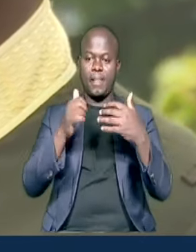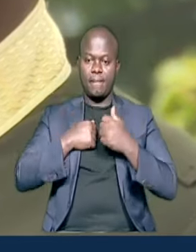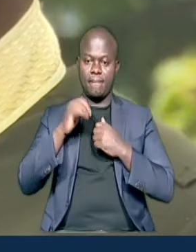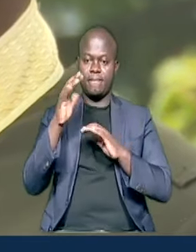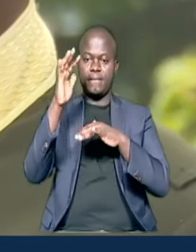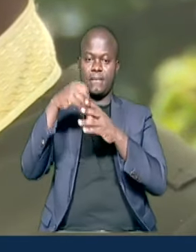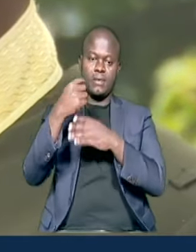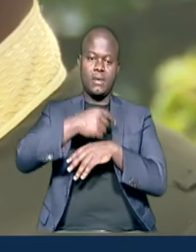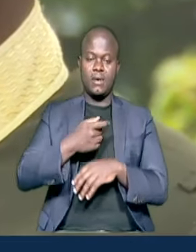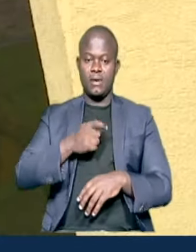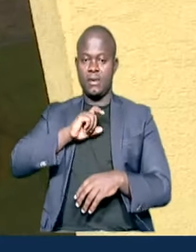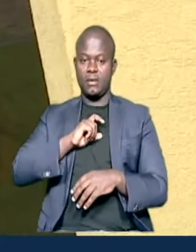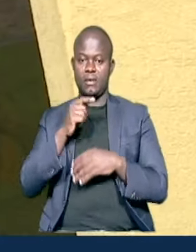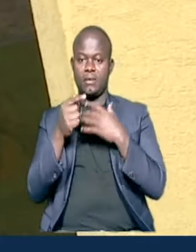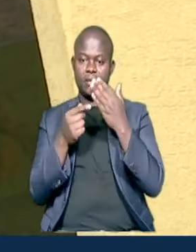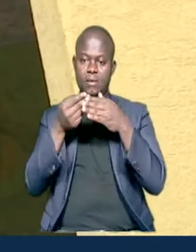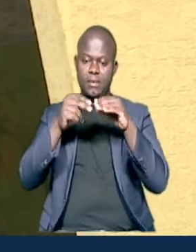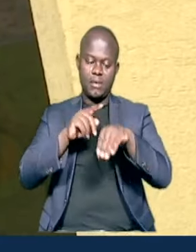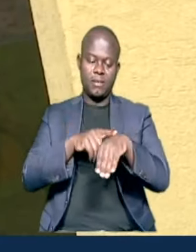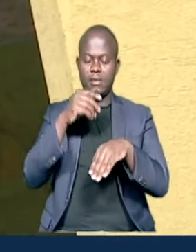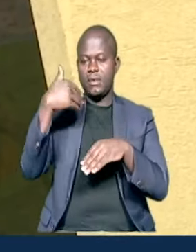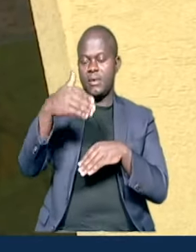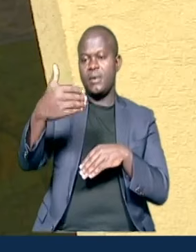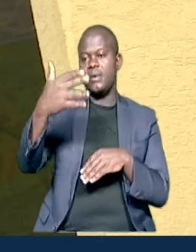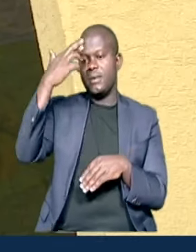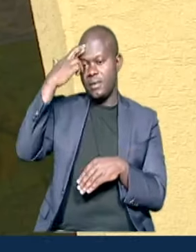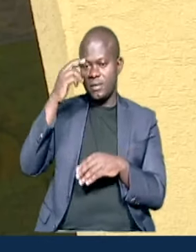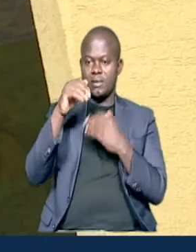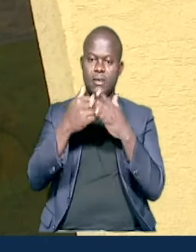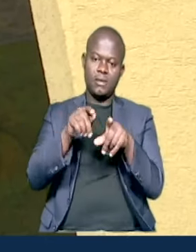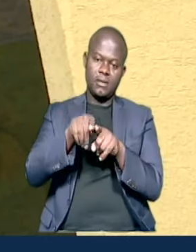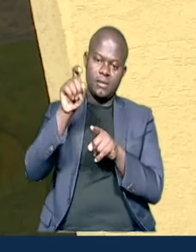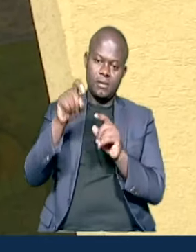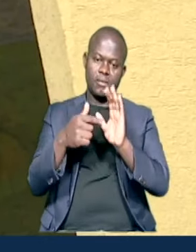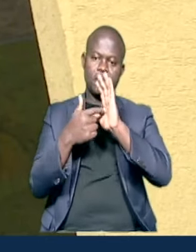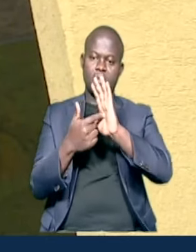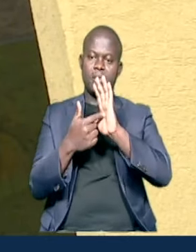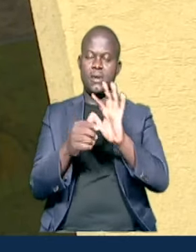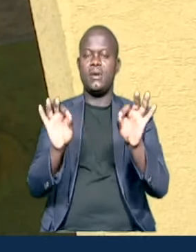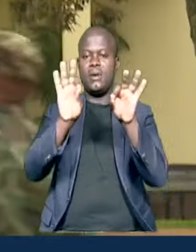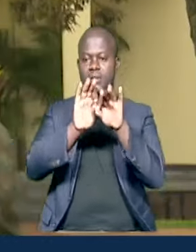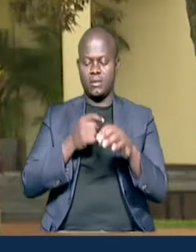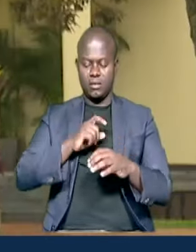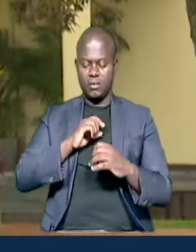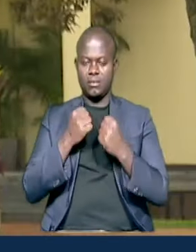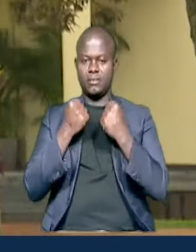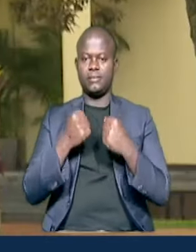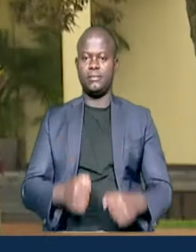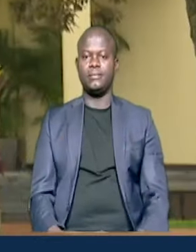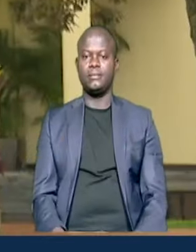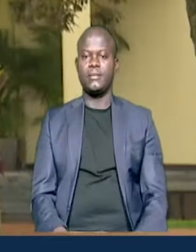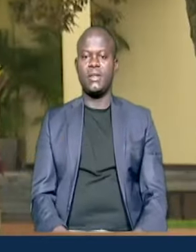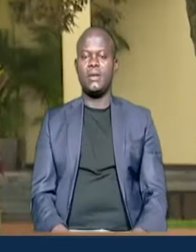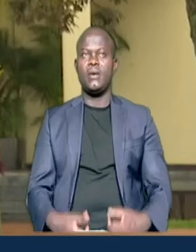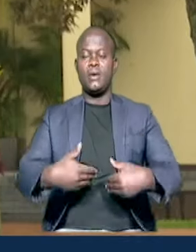rwiziza umunsi w'intwari wabaye umwanya wo guhora abantu bazirikana ko nabo bakwiye kurangwa n'indangagaciro z'ubutwari urubyiruko rero by'umwihariko